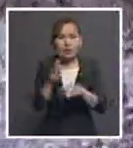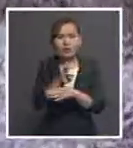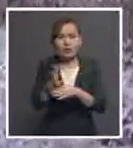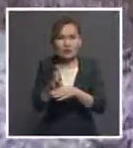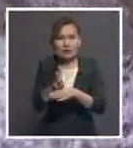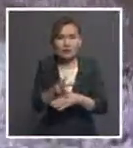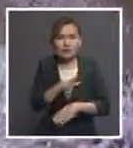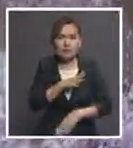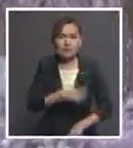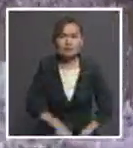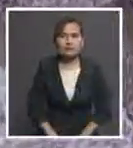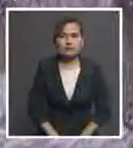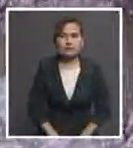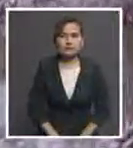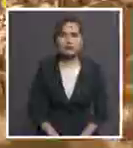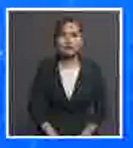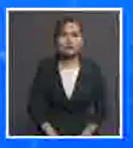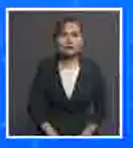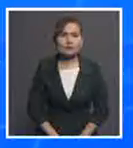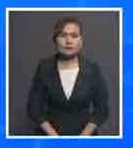түсіріп жатыр.